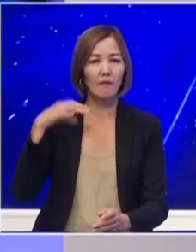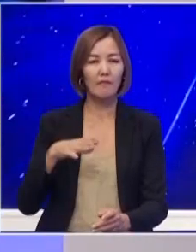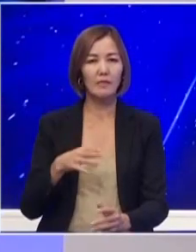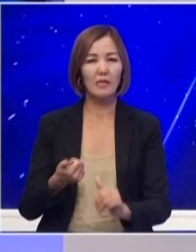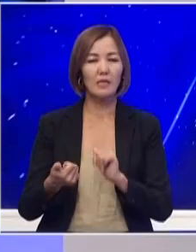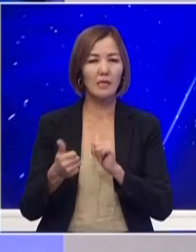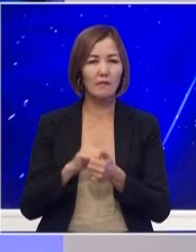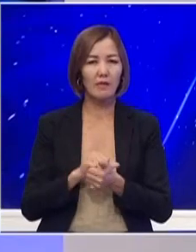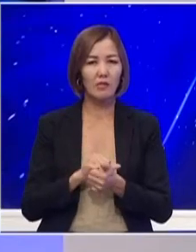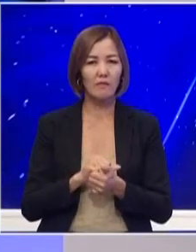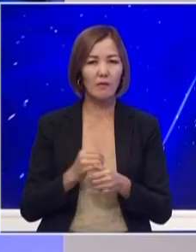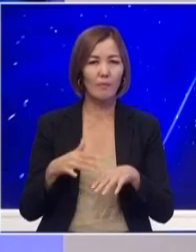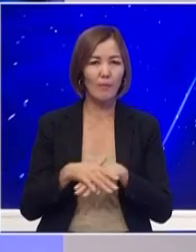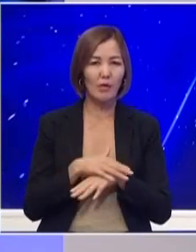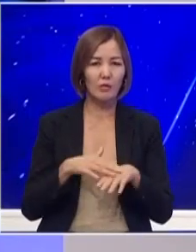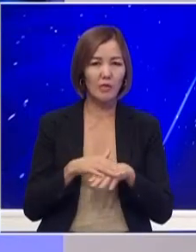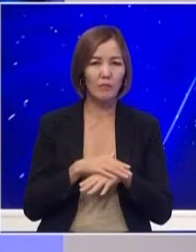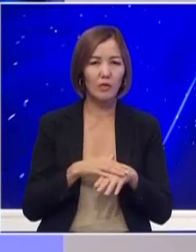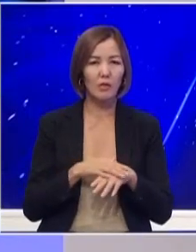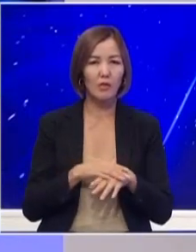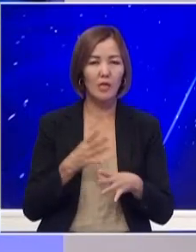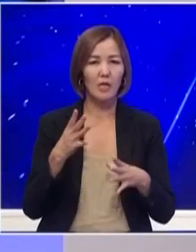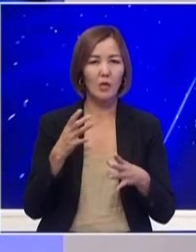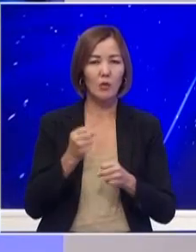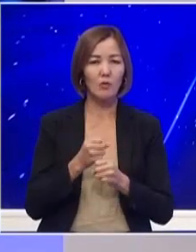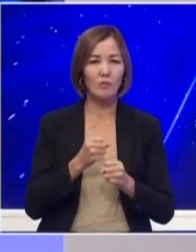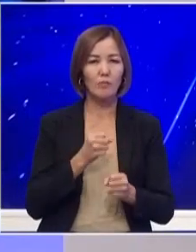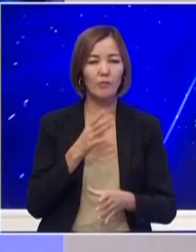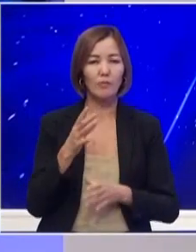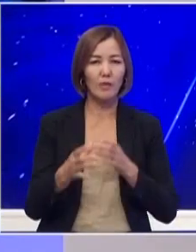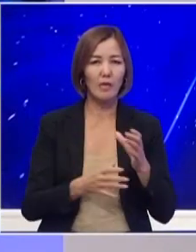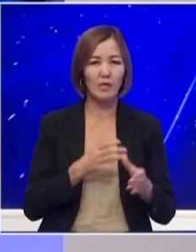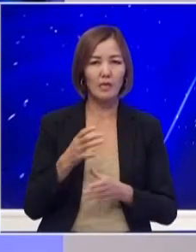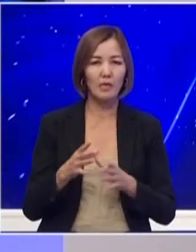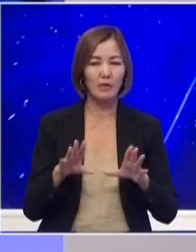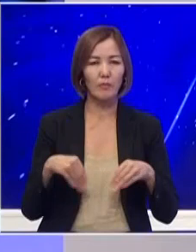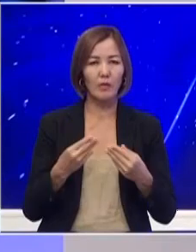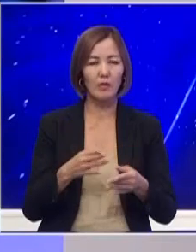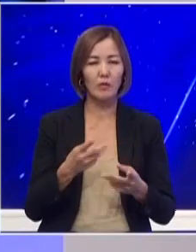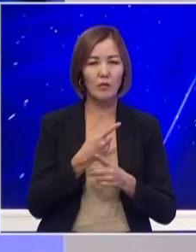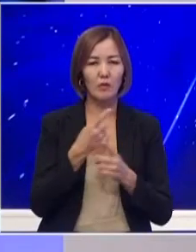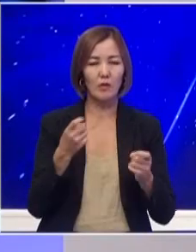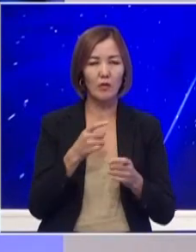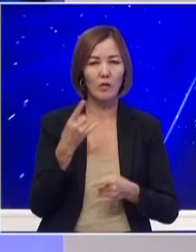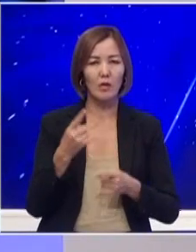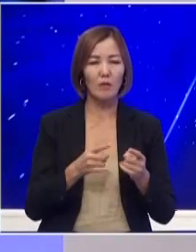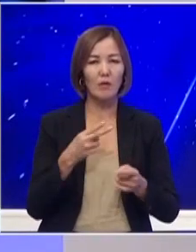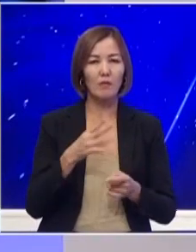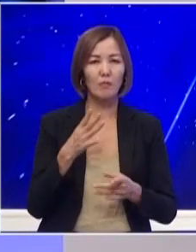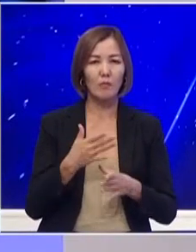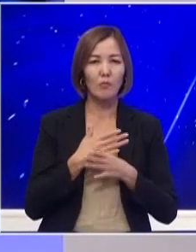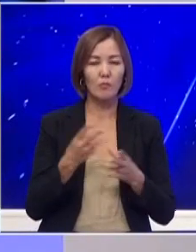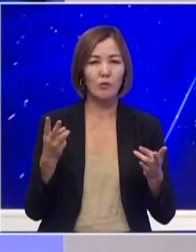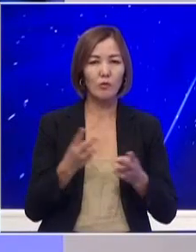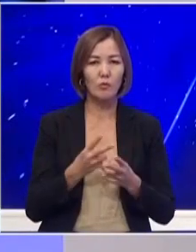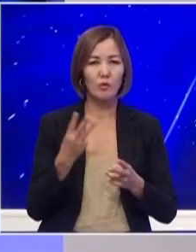В Афганистане разворачивается самый масштабный гуманитарный кризис на планете, передает Хабар-24. В помощи нуждаются